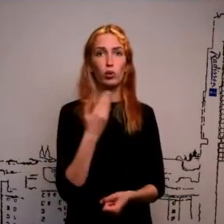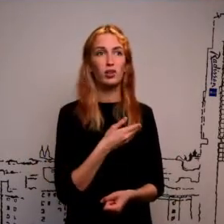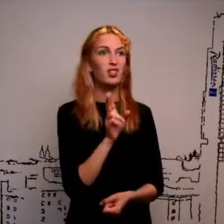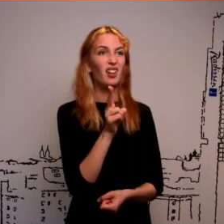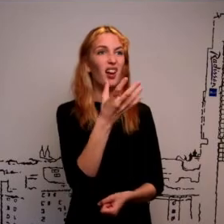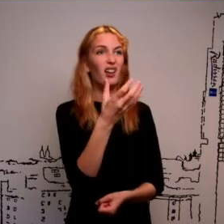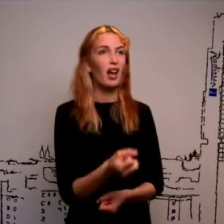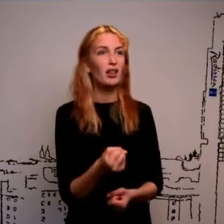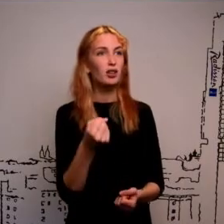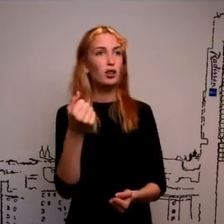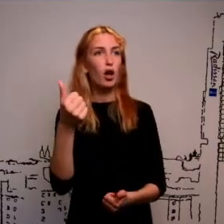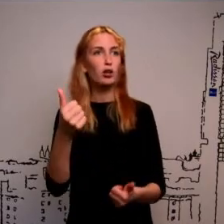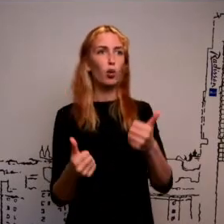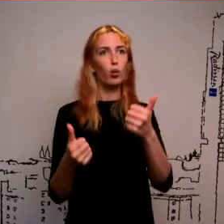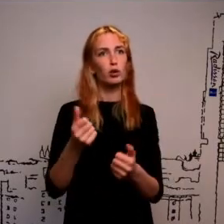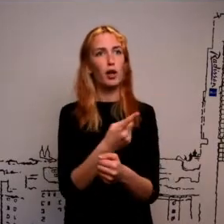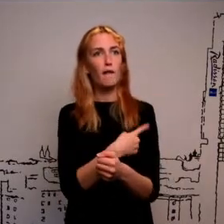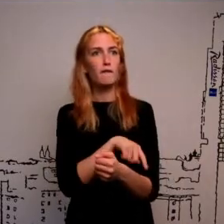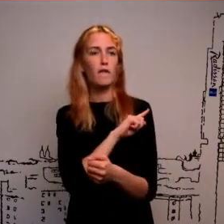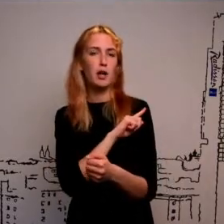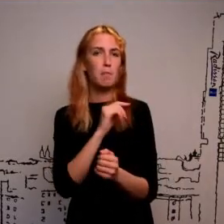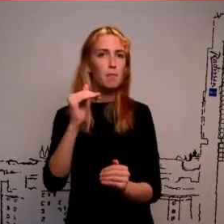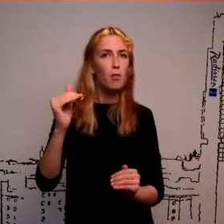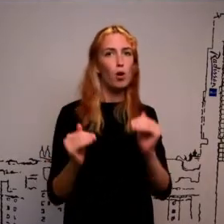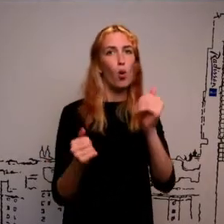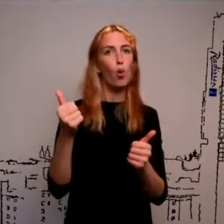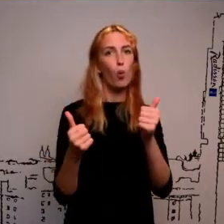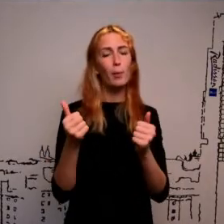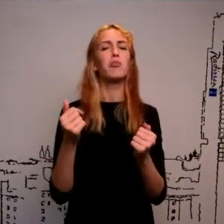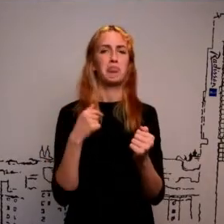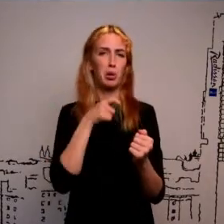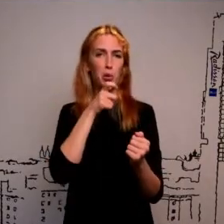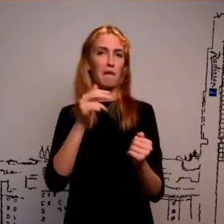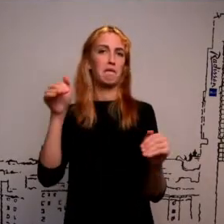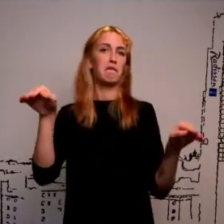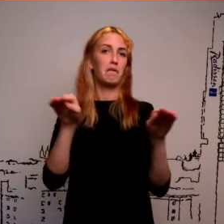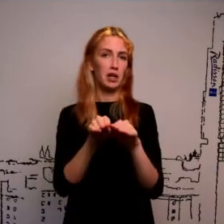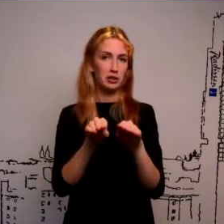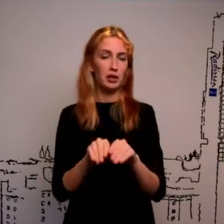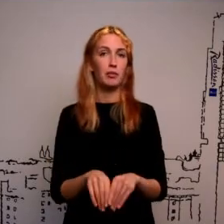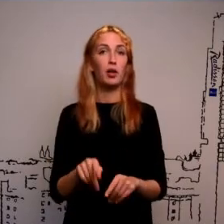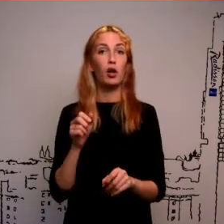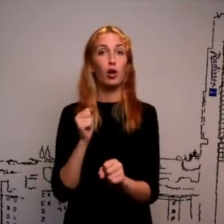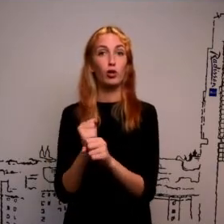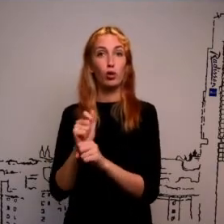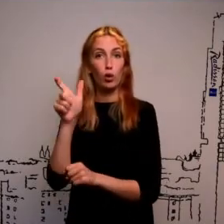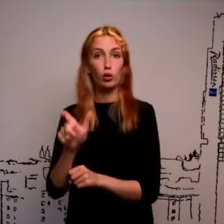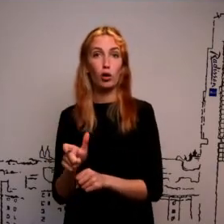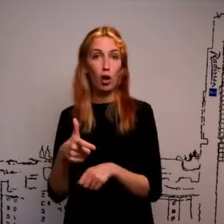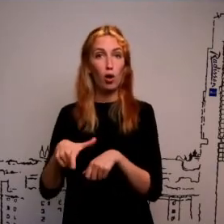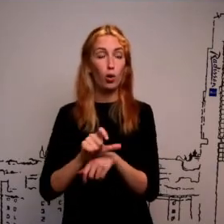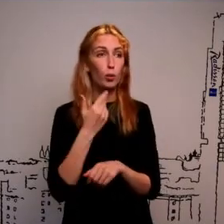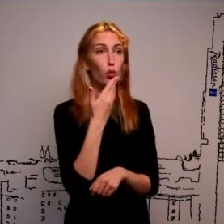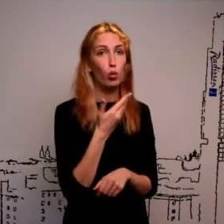on see tugevam pool, siis tahaks öelda, et see on võrdselt, aga töötaja võiks, mida rohkem ta ju küsib oma